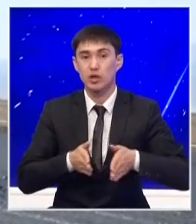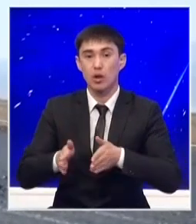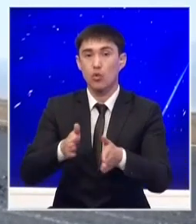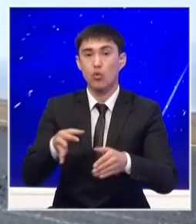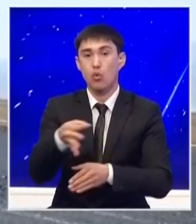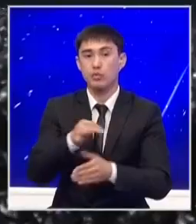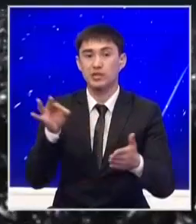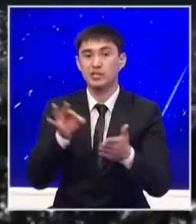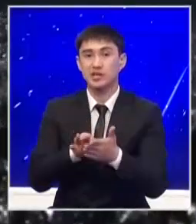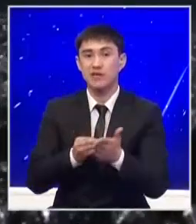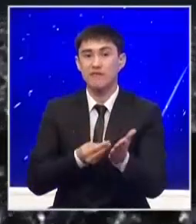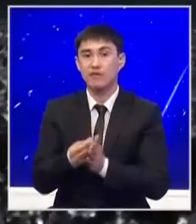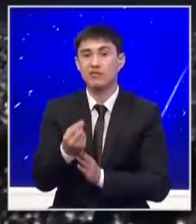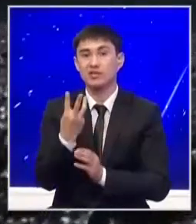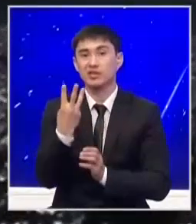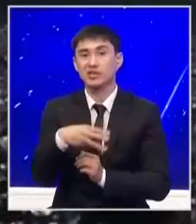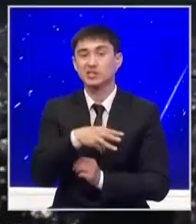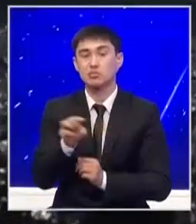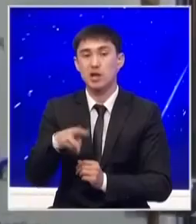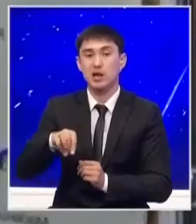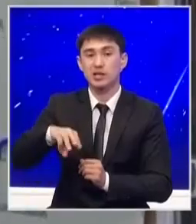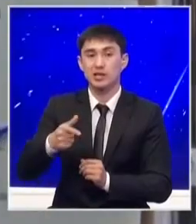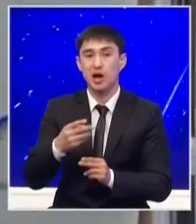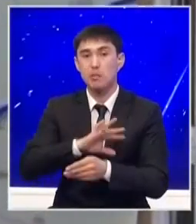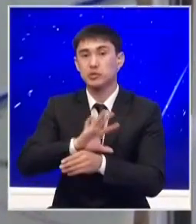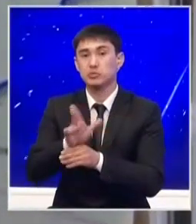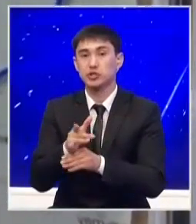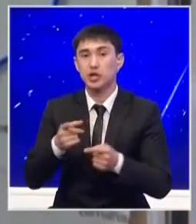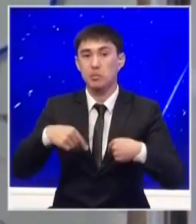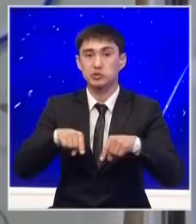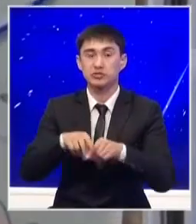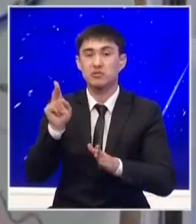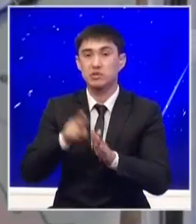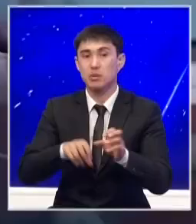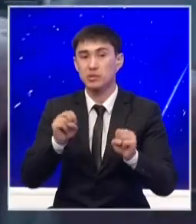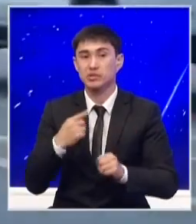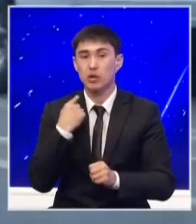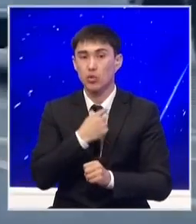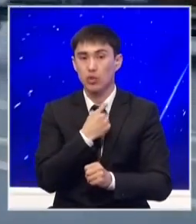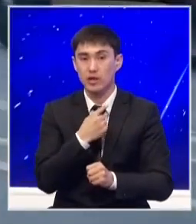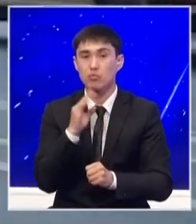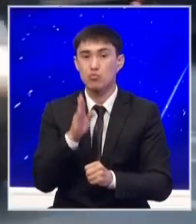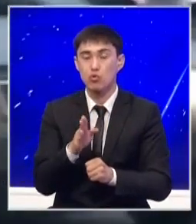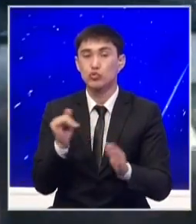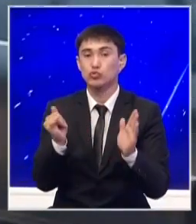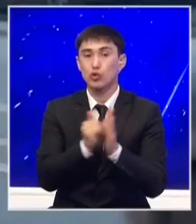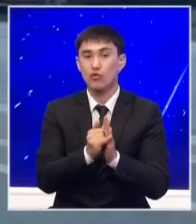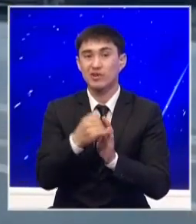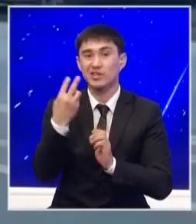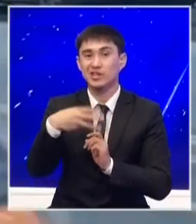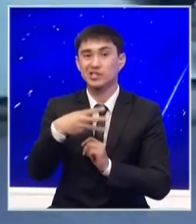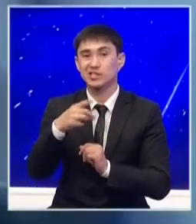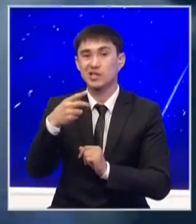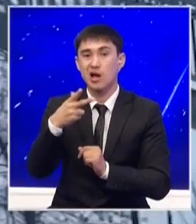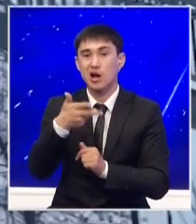на эти цели Выдели на почти 30 миллиардов тенге а Для обеспечения общественной безопасности в Талдыкоргане будет установлено 30